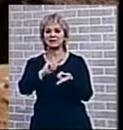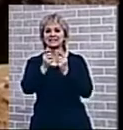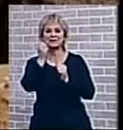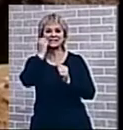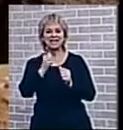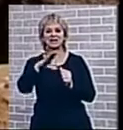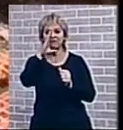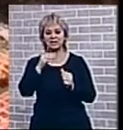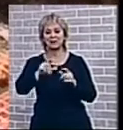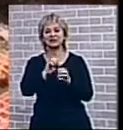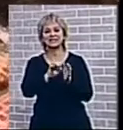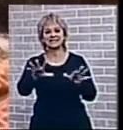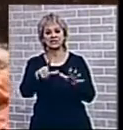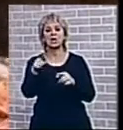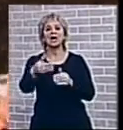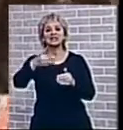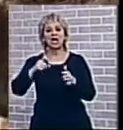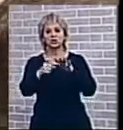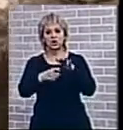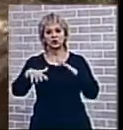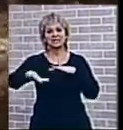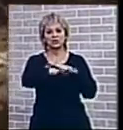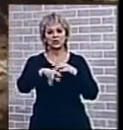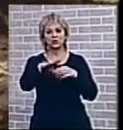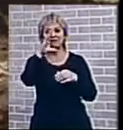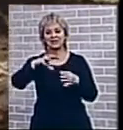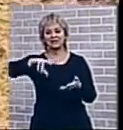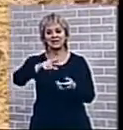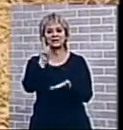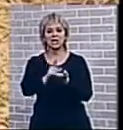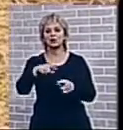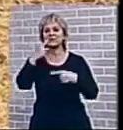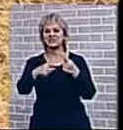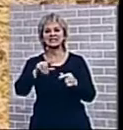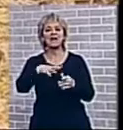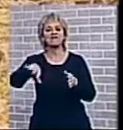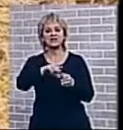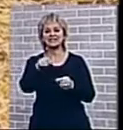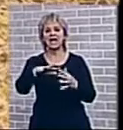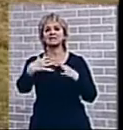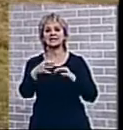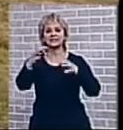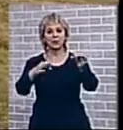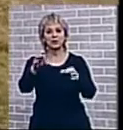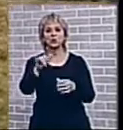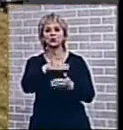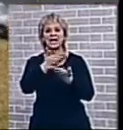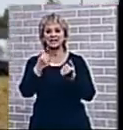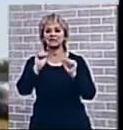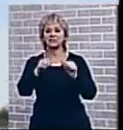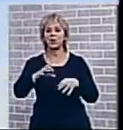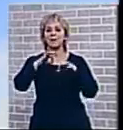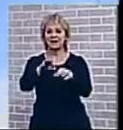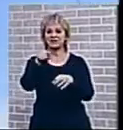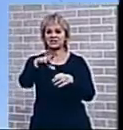старых водопроводных сетей, прежде всего на шахтерских территориях. Вода в кранах должна быть всегда и везде, а в сельских поселениях, куда нет возможности